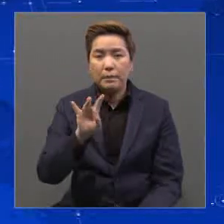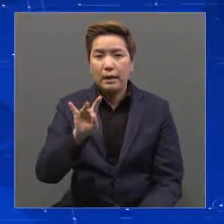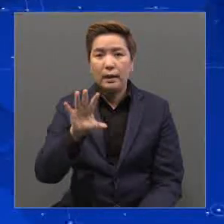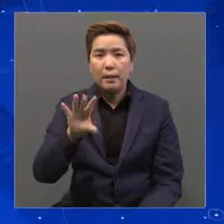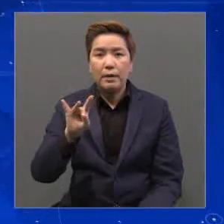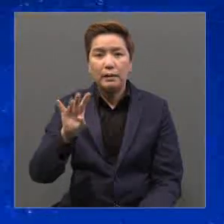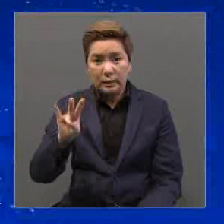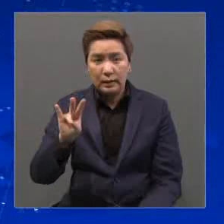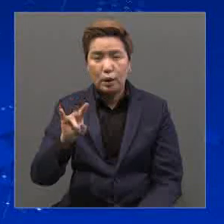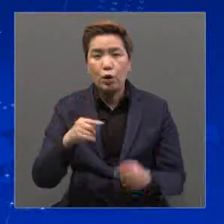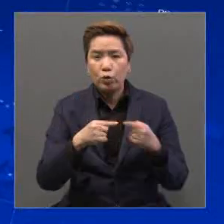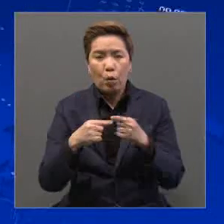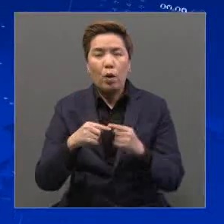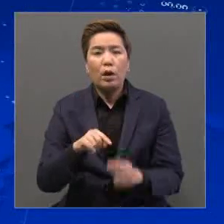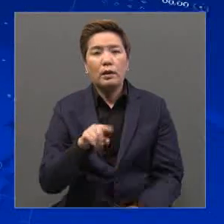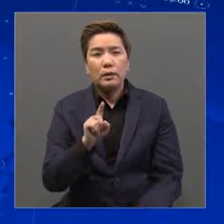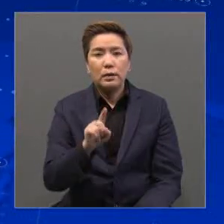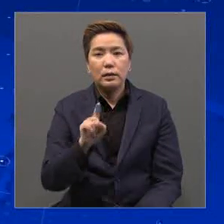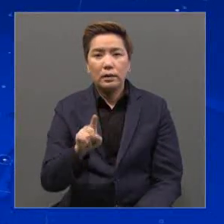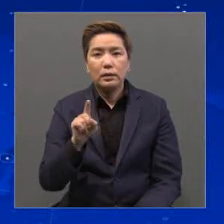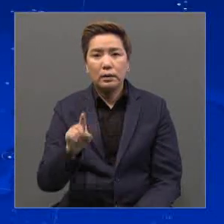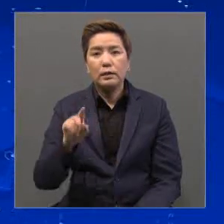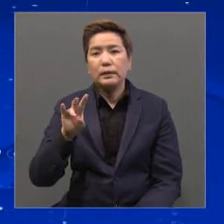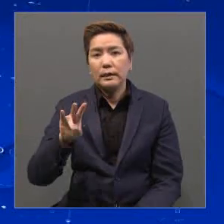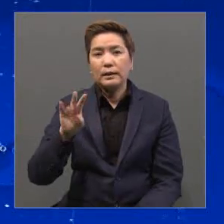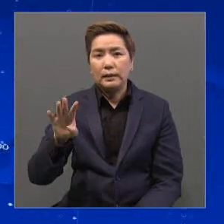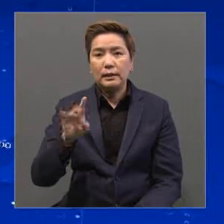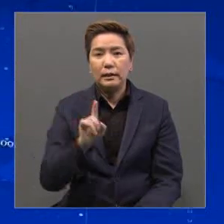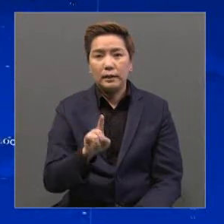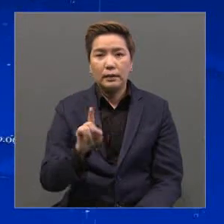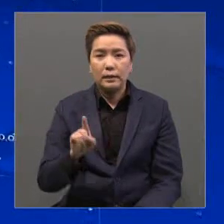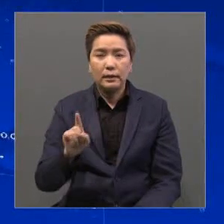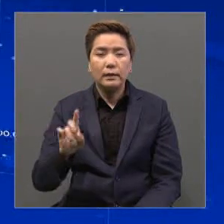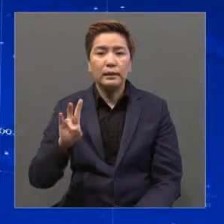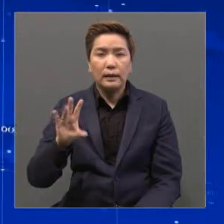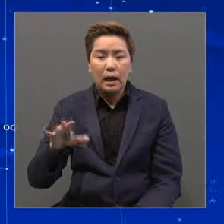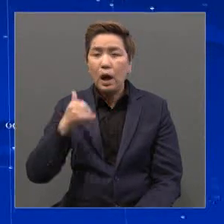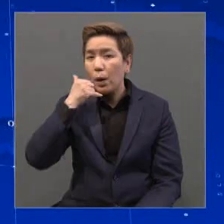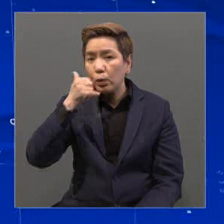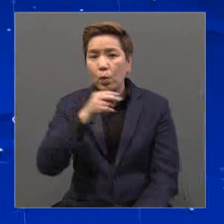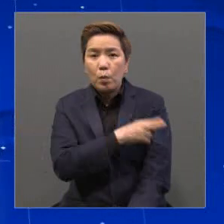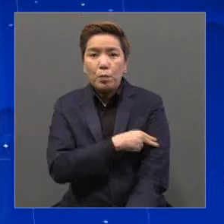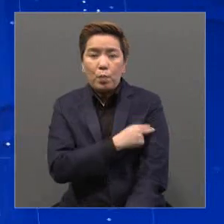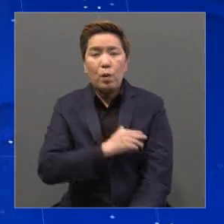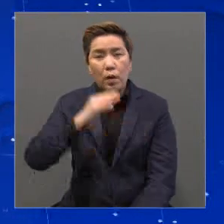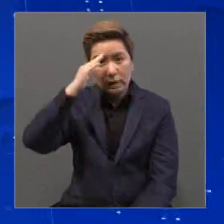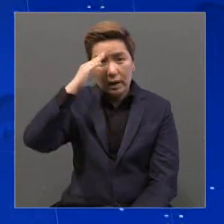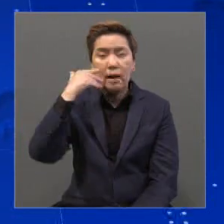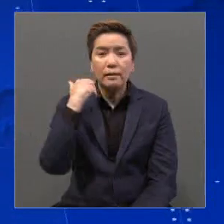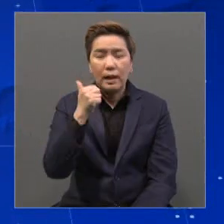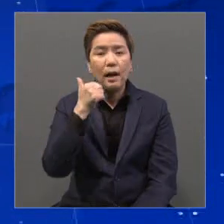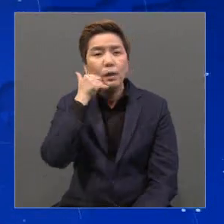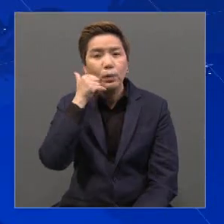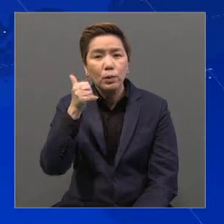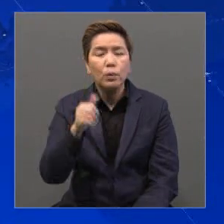02354-8587ต่อยาวหน่อยนะคะต่อ 1117411175หรือโทรไปที่โรงพยาบาลทหารผ่านศึกก็ได้ค่ะ